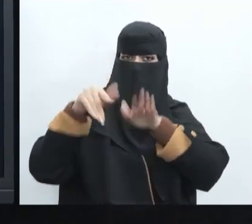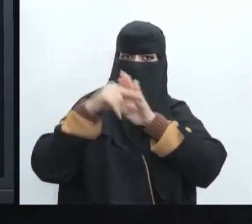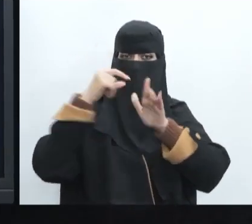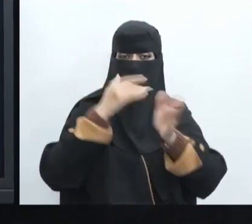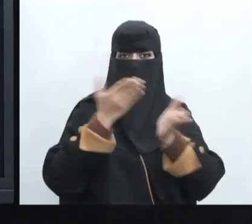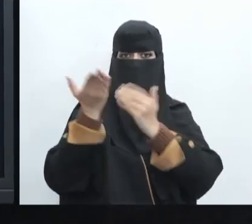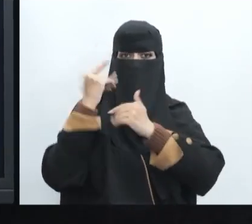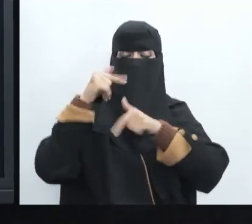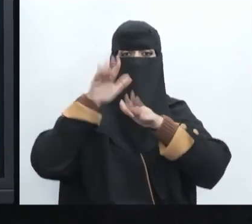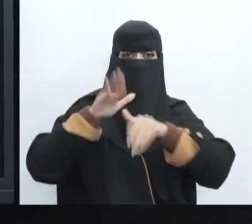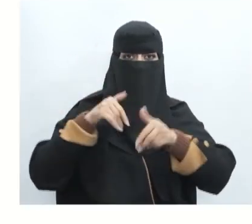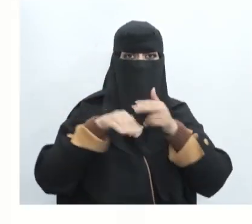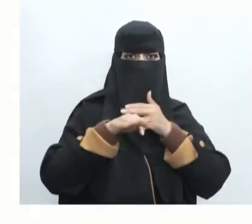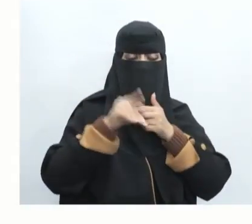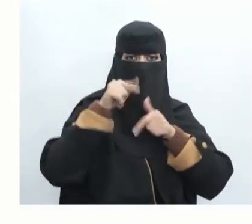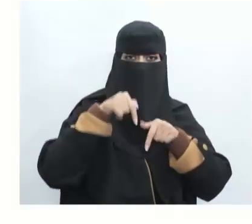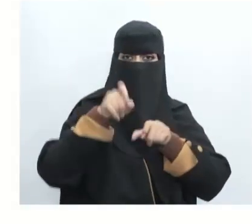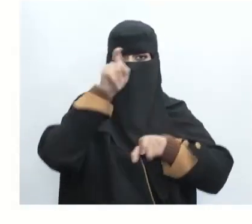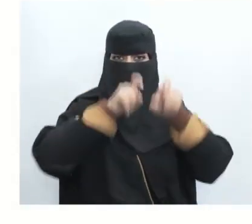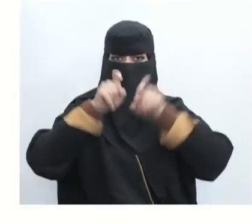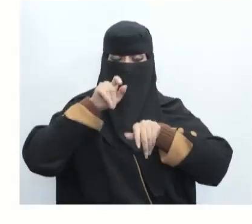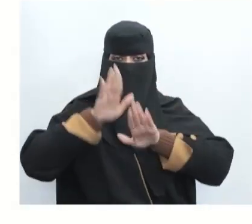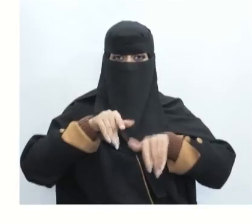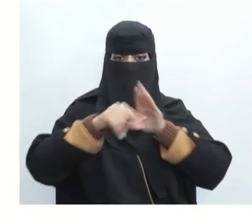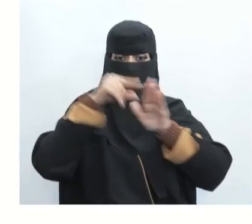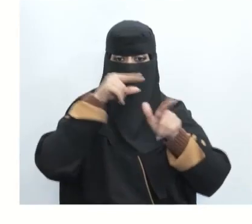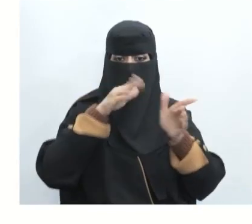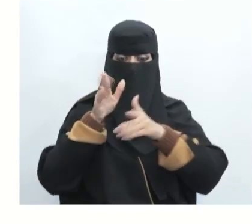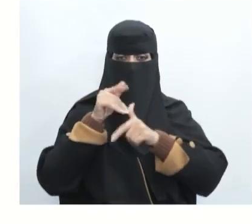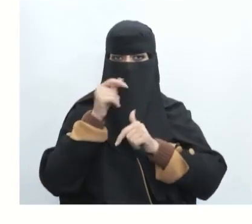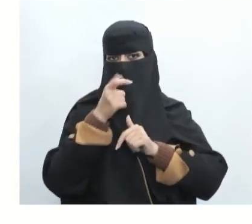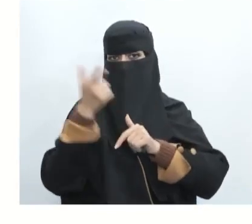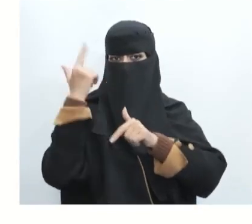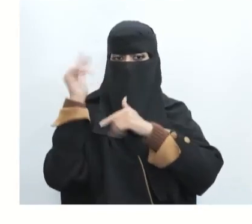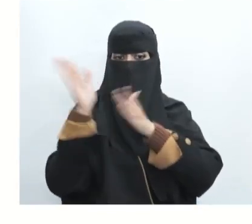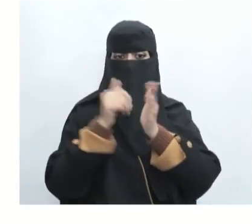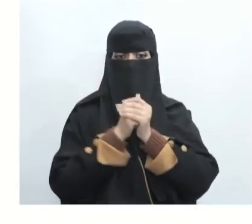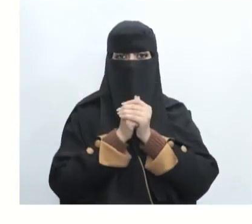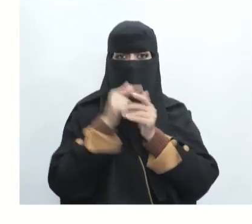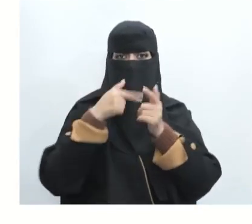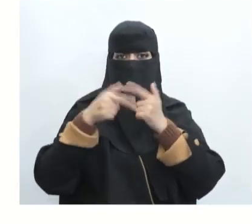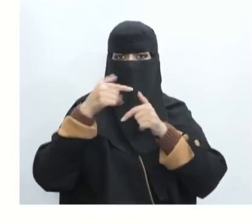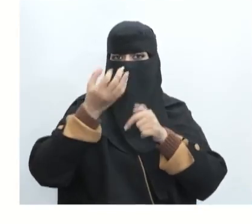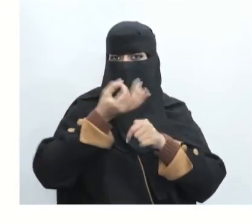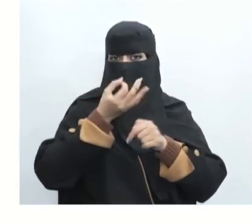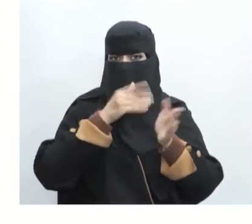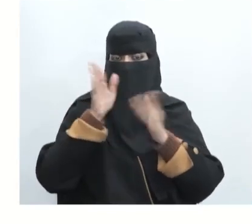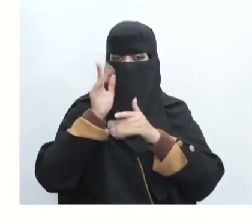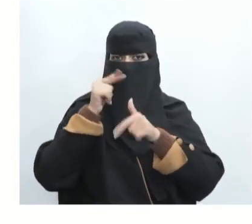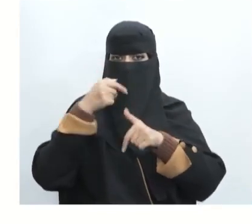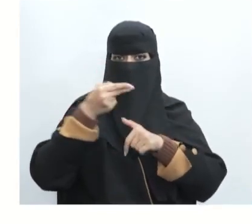السابق من خلال الاسئله التاليه درسنا السابق ابناء وبنات الطلاب حينما تحدثنا